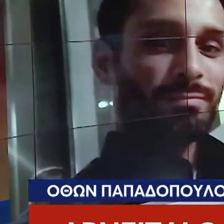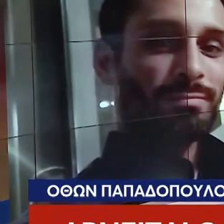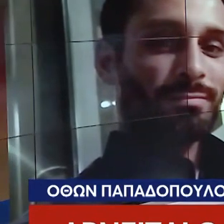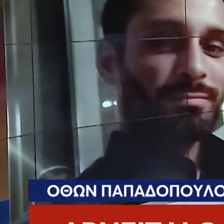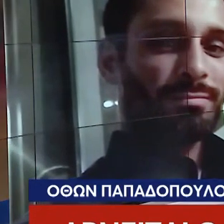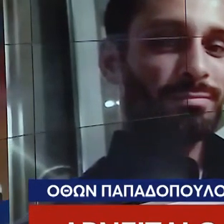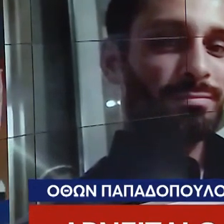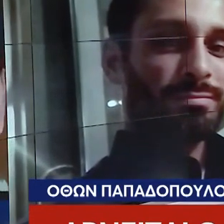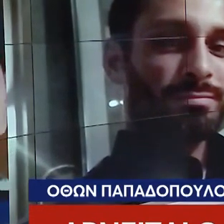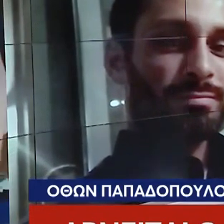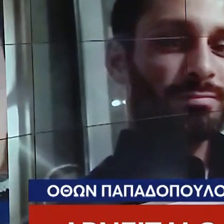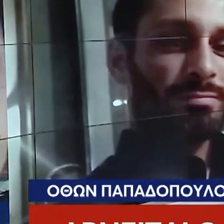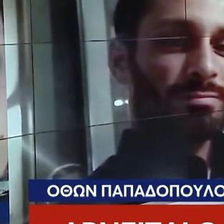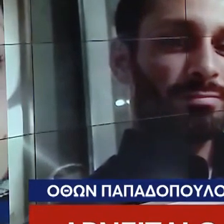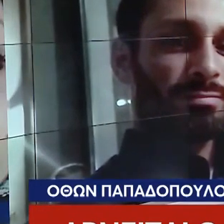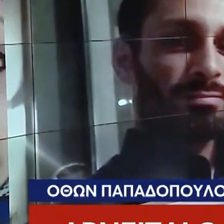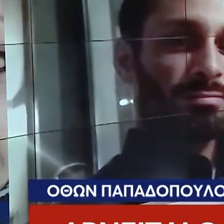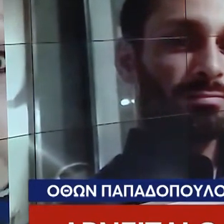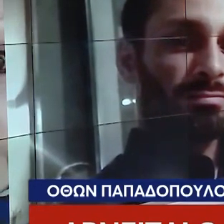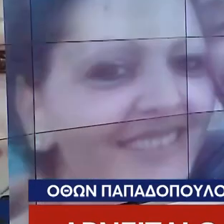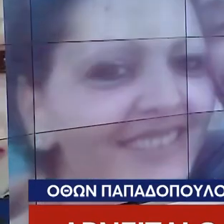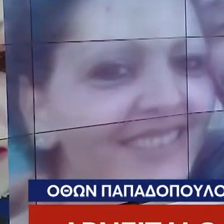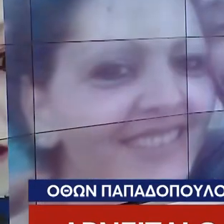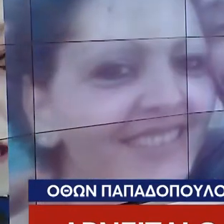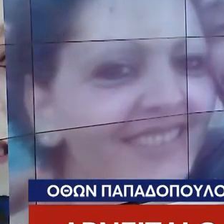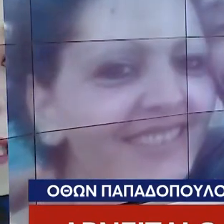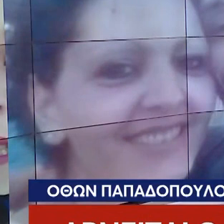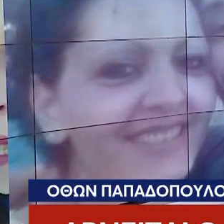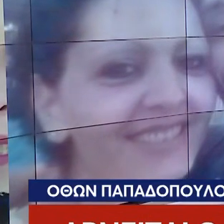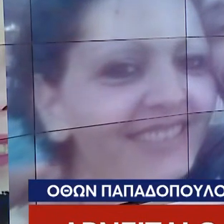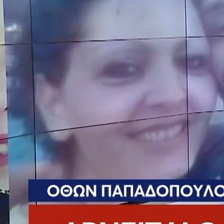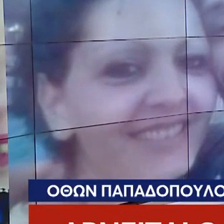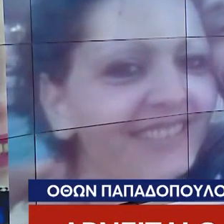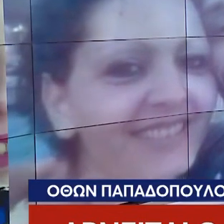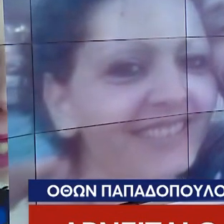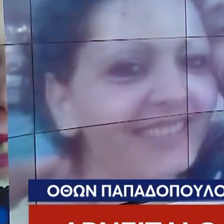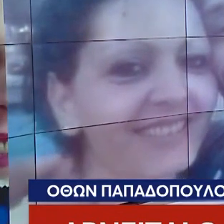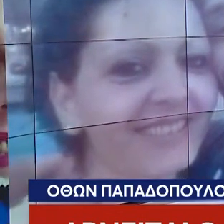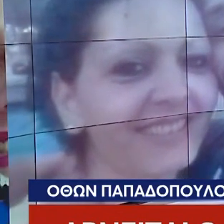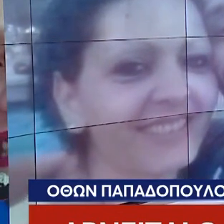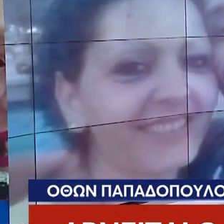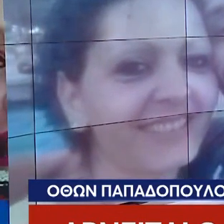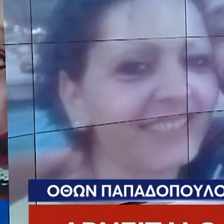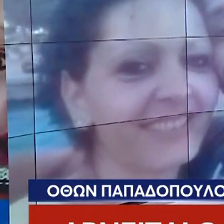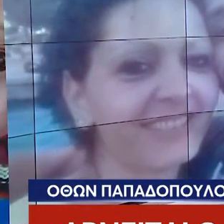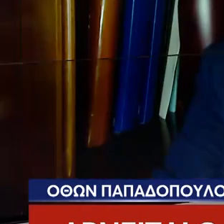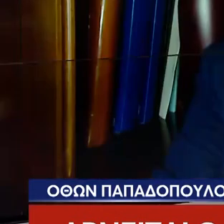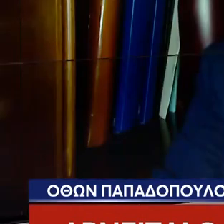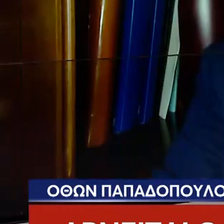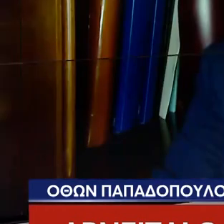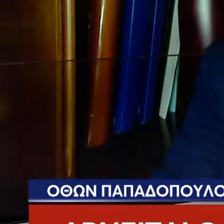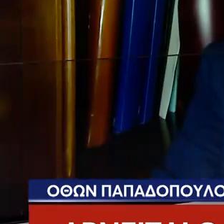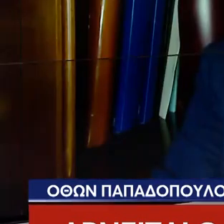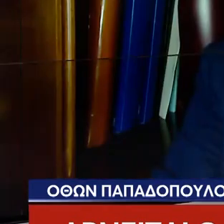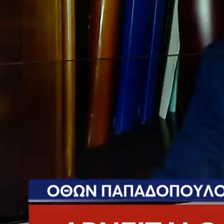σύντροφο όπως χαρακτηριστικά. Καλά, παιδιά είχε πάντως. Παιδιά είχε. Δύο παιδιά είχε, ναι, από τον πρώτο του γάμο, τα οποία τα είχε παρατήσει. Είχε άλλα δύο